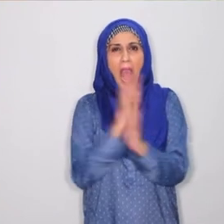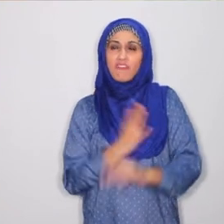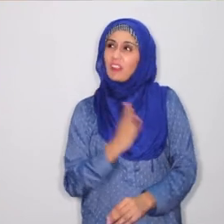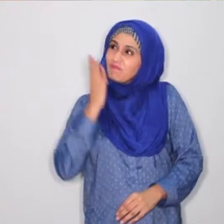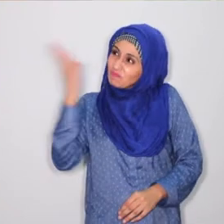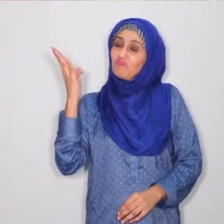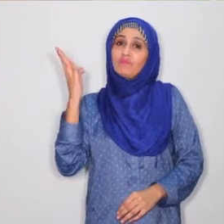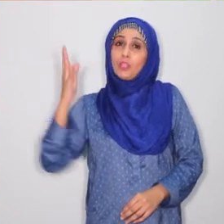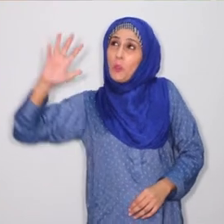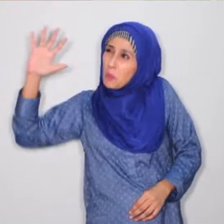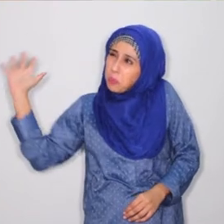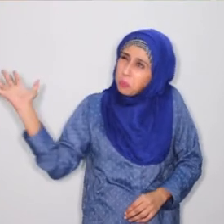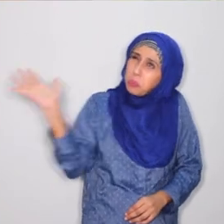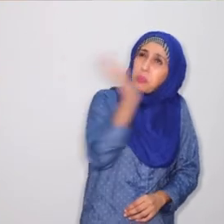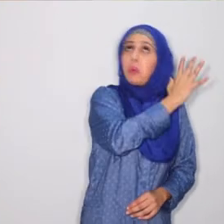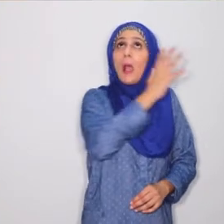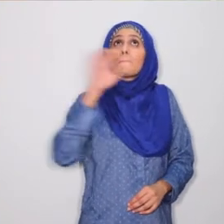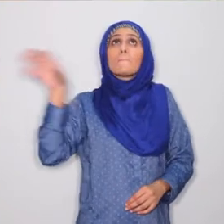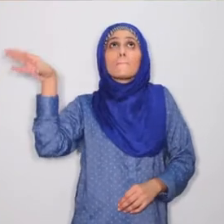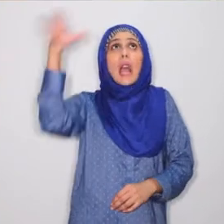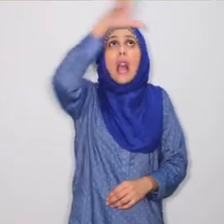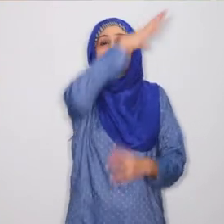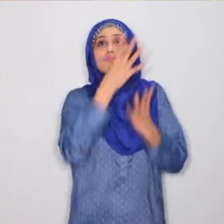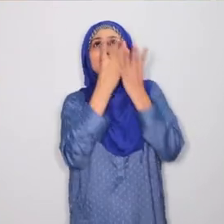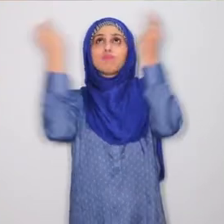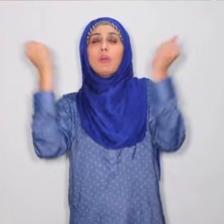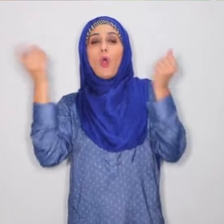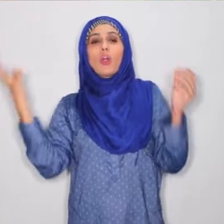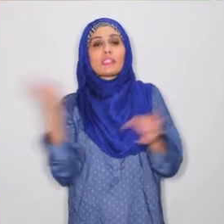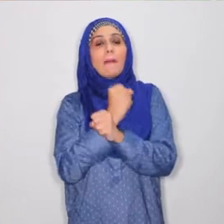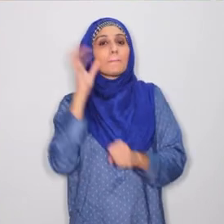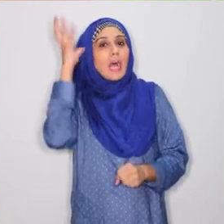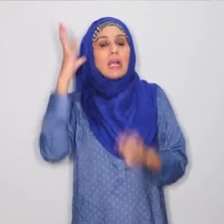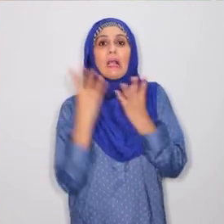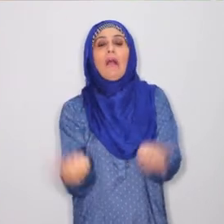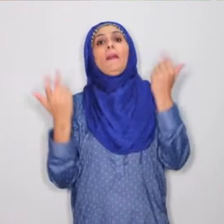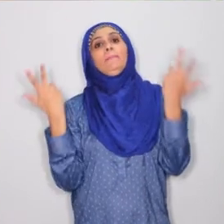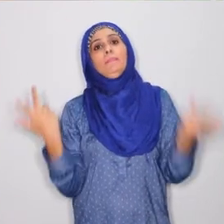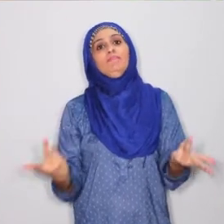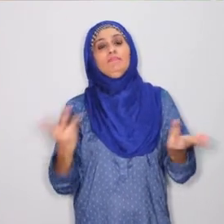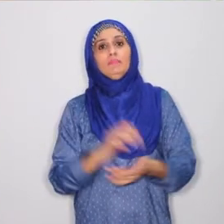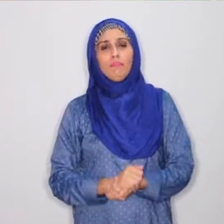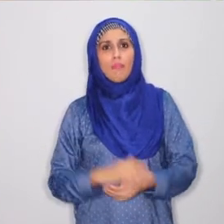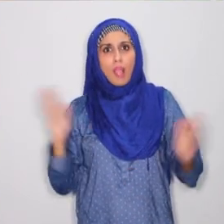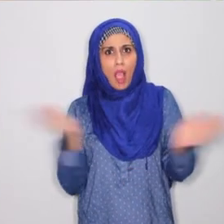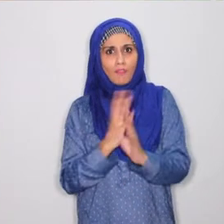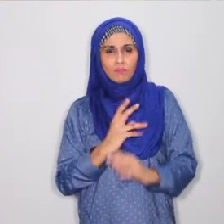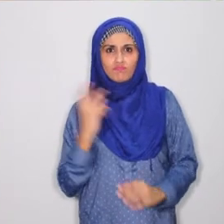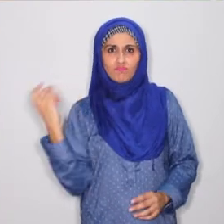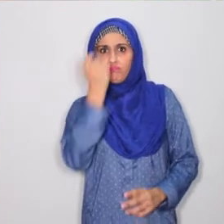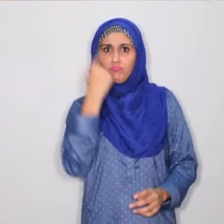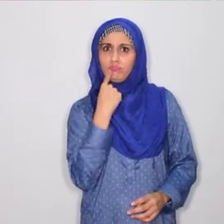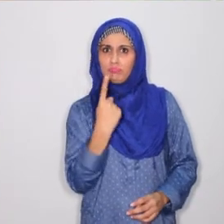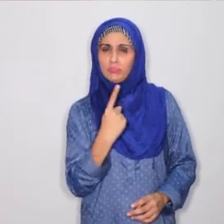बहा ले जाता है और सारा मजा किरकिरा कर देता है ए हवा ने छठ कहा तो